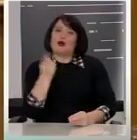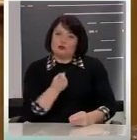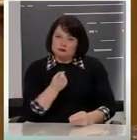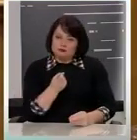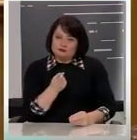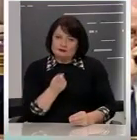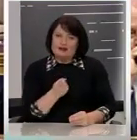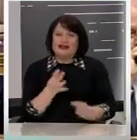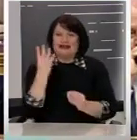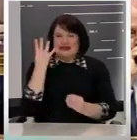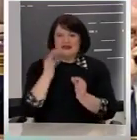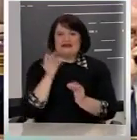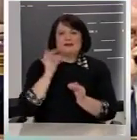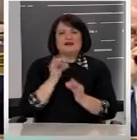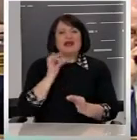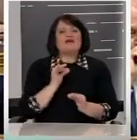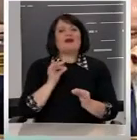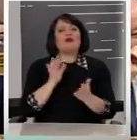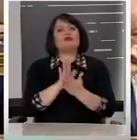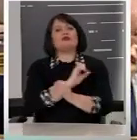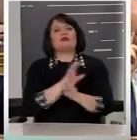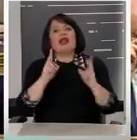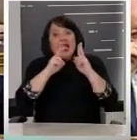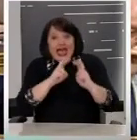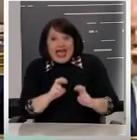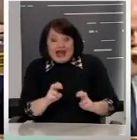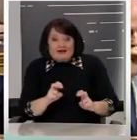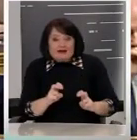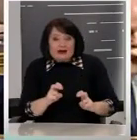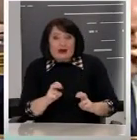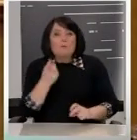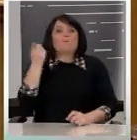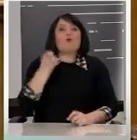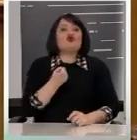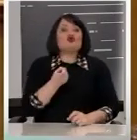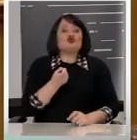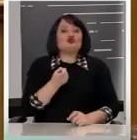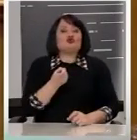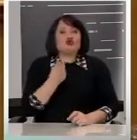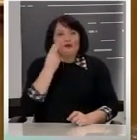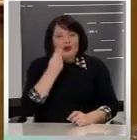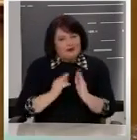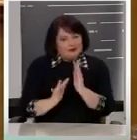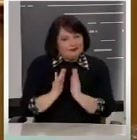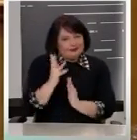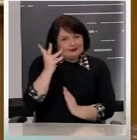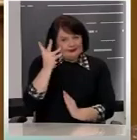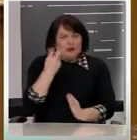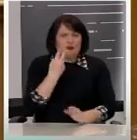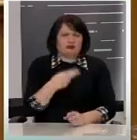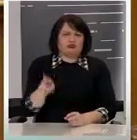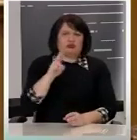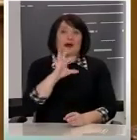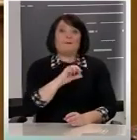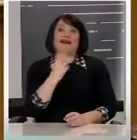4 Σεπτεμβρίου, δημοσίευση έρευνας Ernst & Young, το ποσοστό όσων βλέπουν βελτίωση εκτινάχθηκε